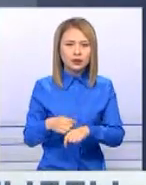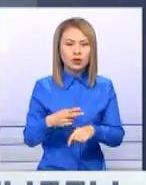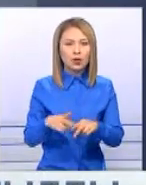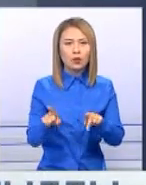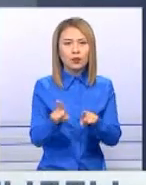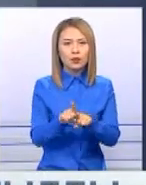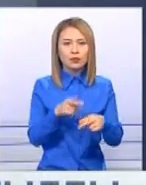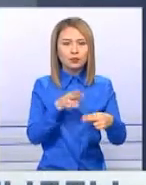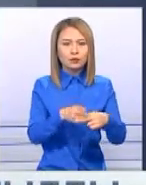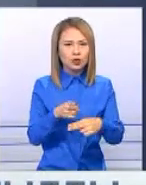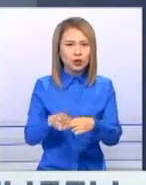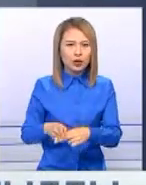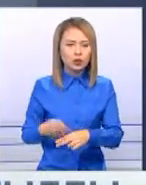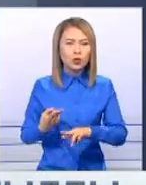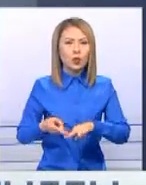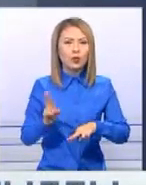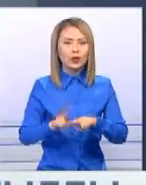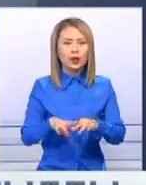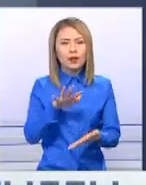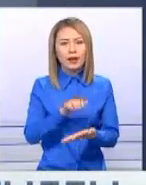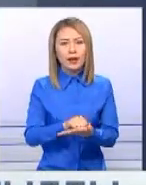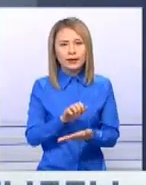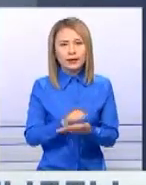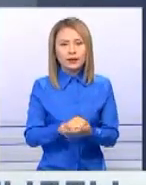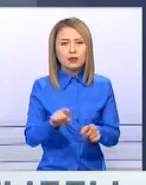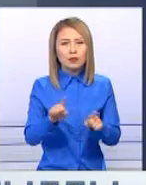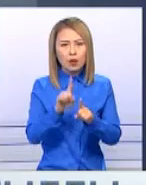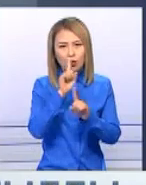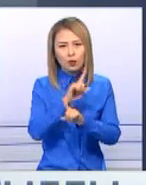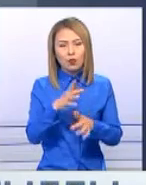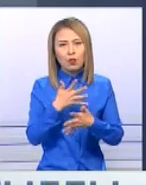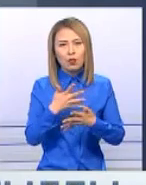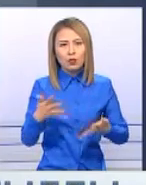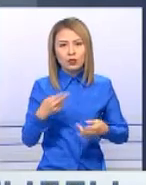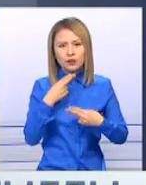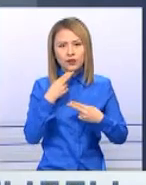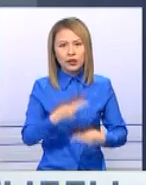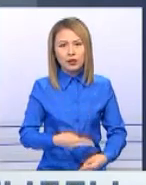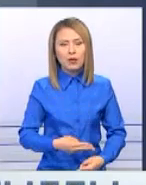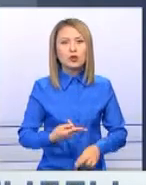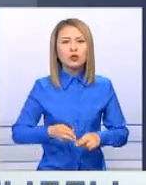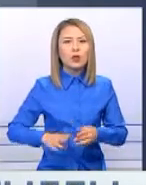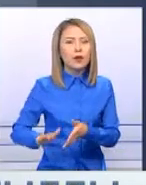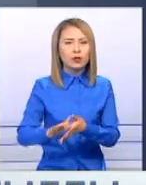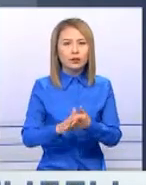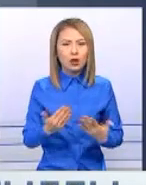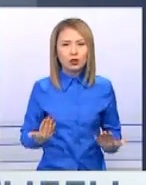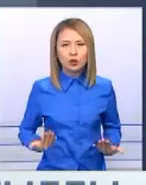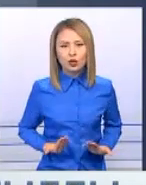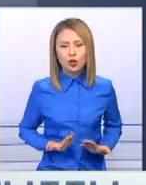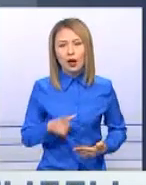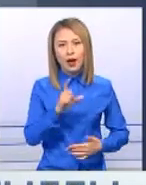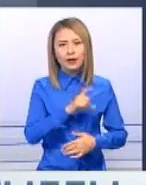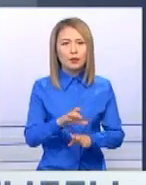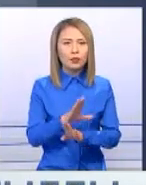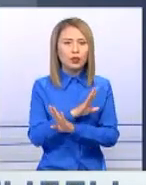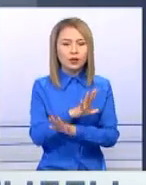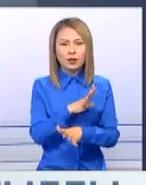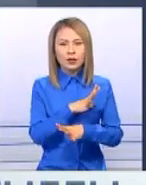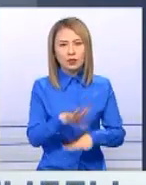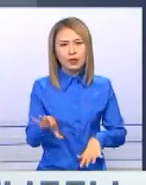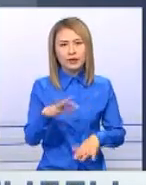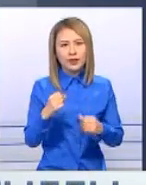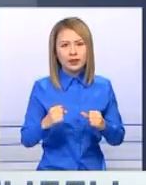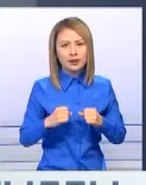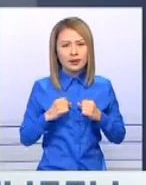жолын кесу үшін жасалған. АҚШ лаңкестікпен күреске ерекше көңіл бөледі. Әскерилер бейбіт тұрғындар арасында адам шығынын болдырмау үшін қолдан